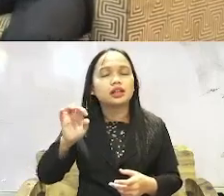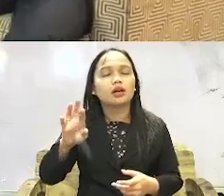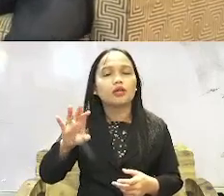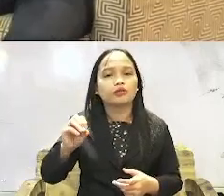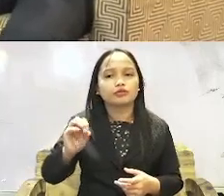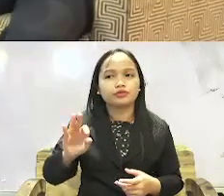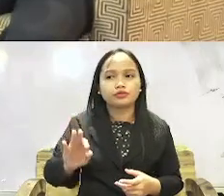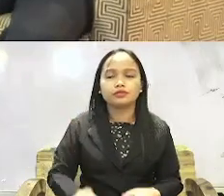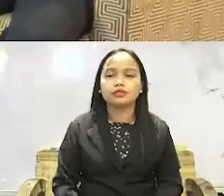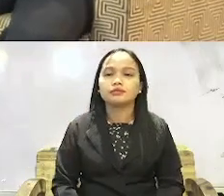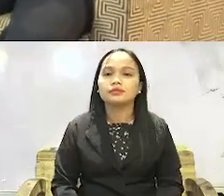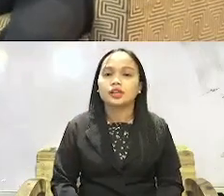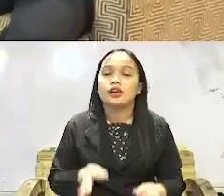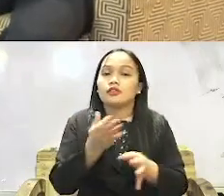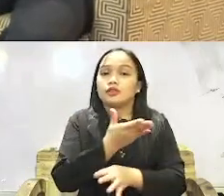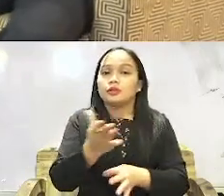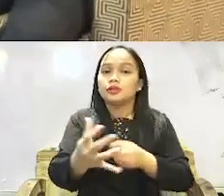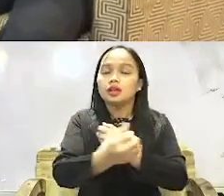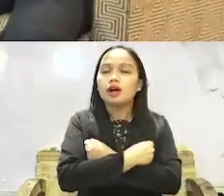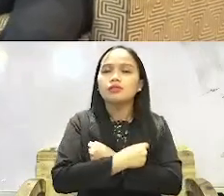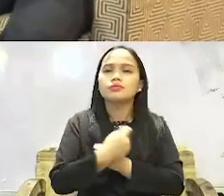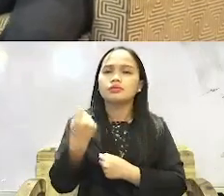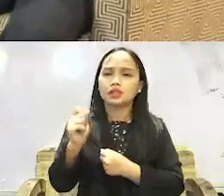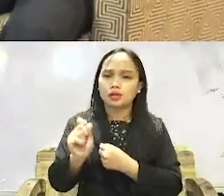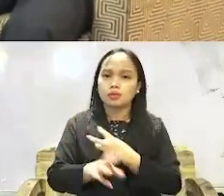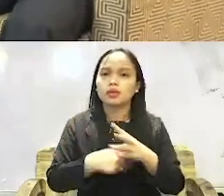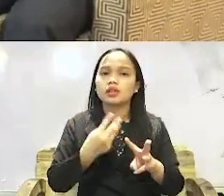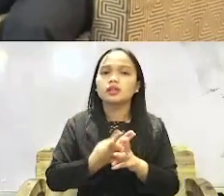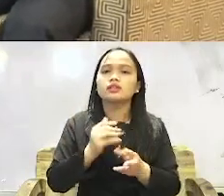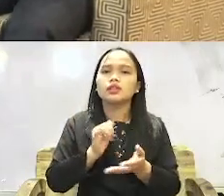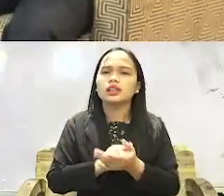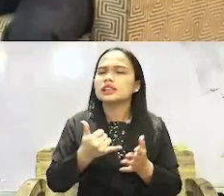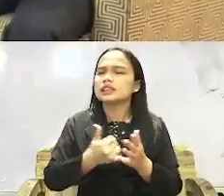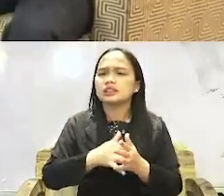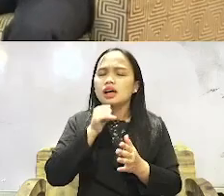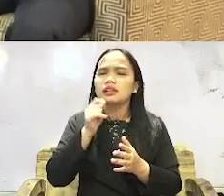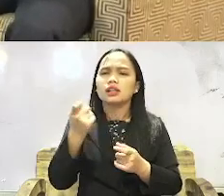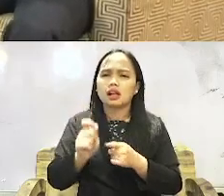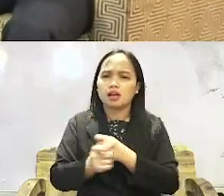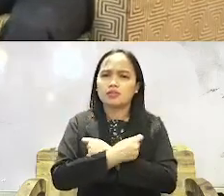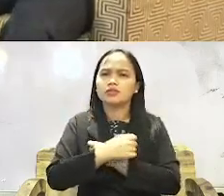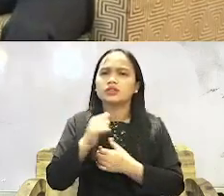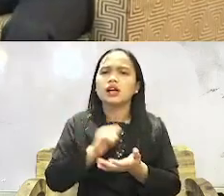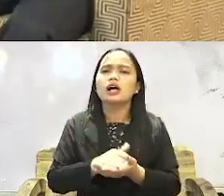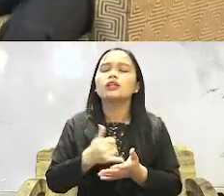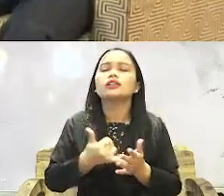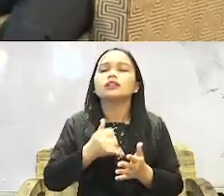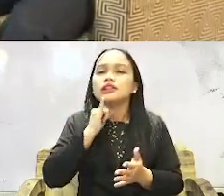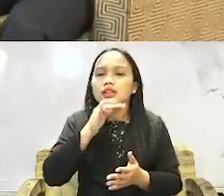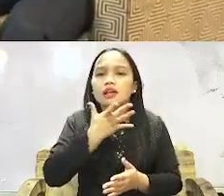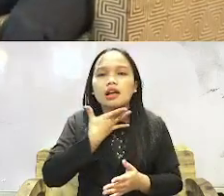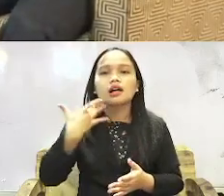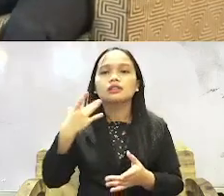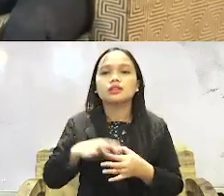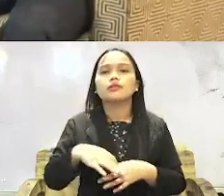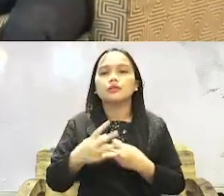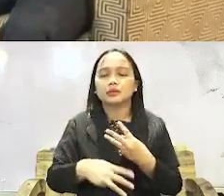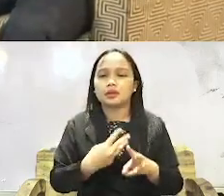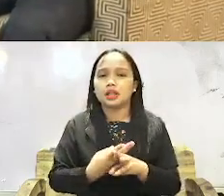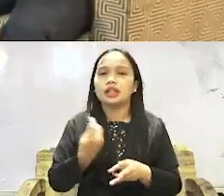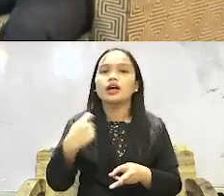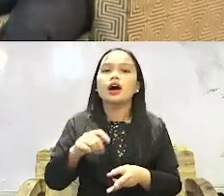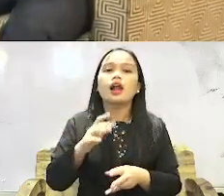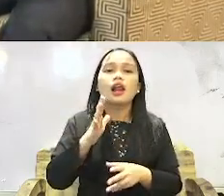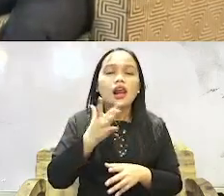pag minahal mo ang mundo, pag yung love ng mundo ang gagawin, it's not the love per se, but it is the lust of the world. The lust